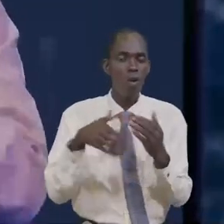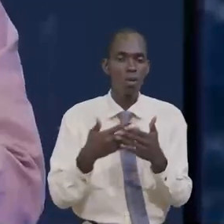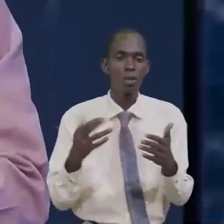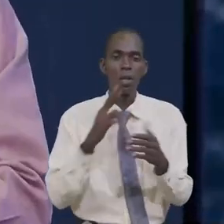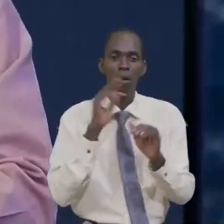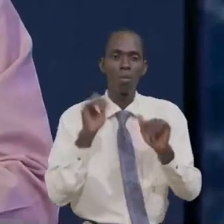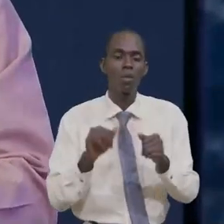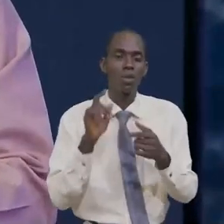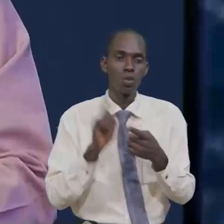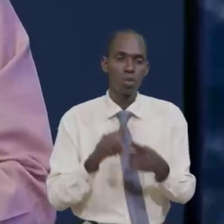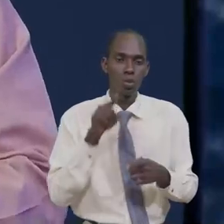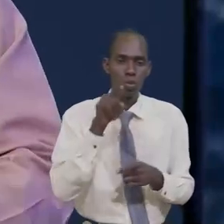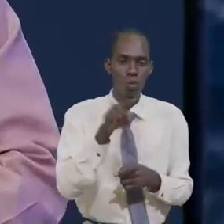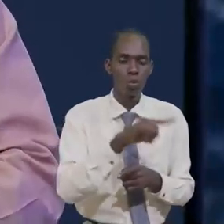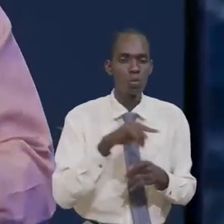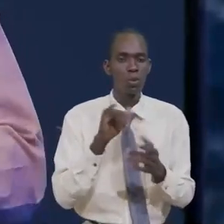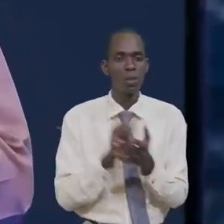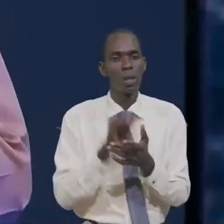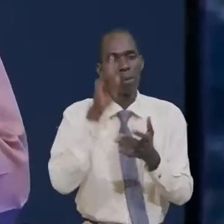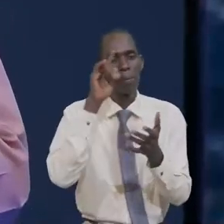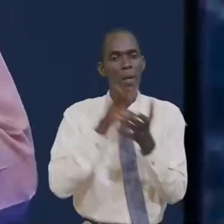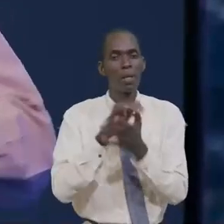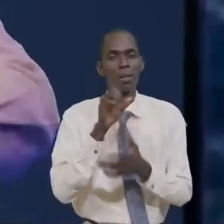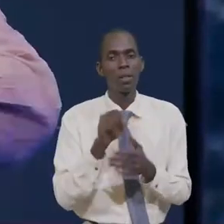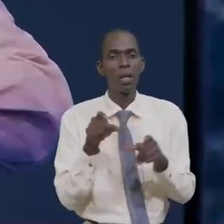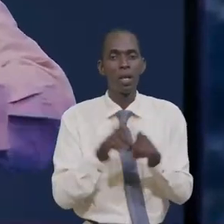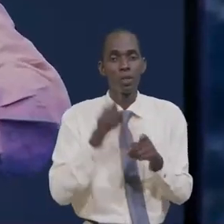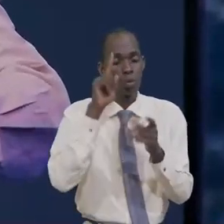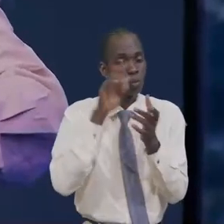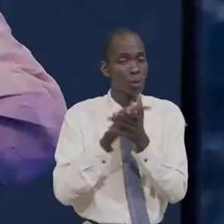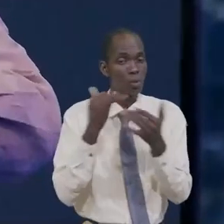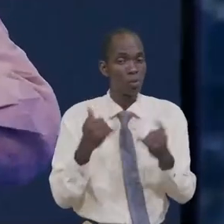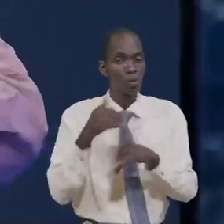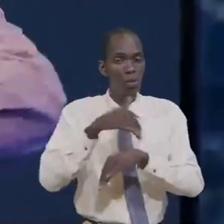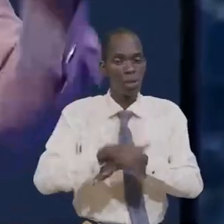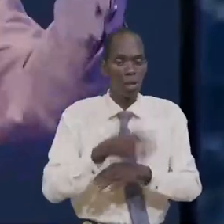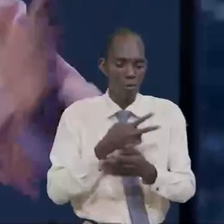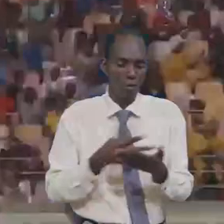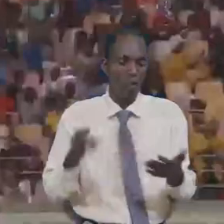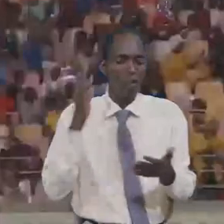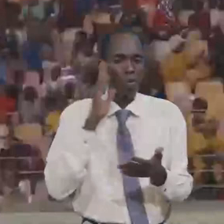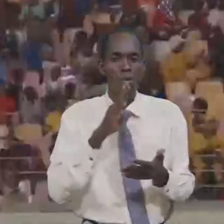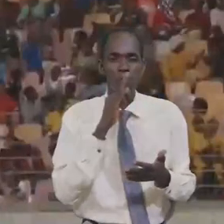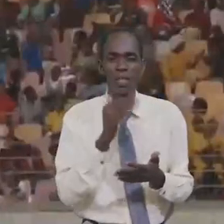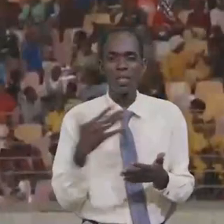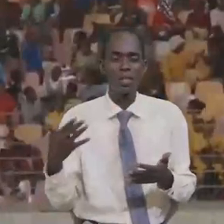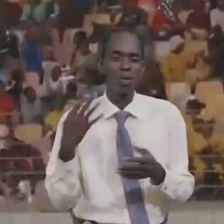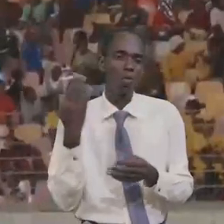qui croit comme tu crois ce soir l'échec sera chaud du passé